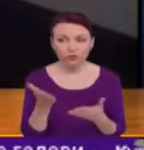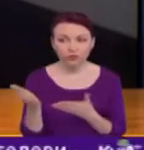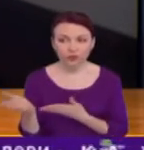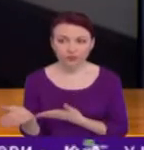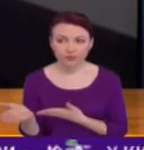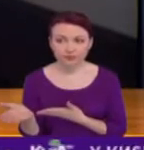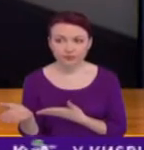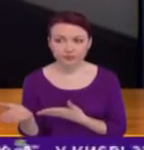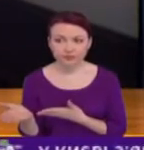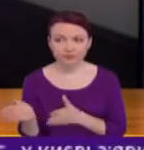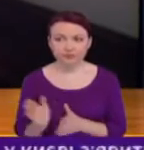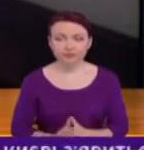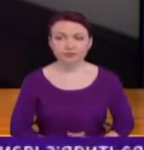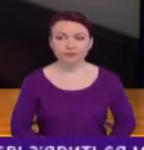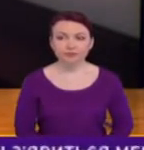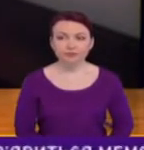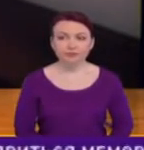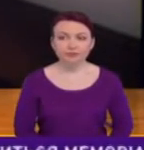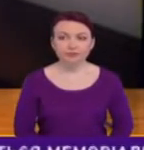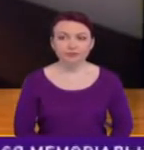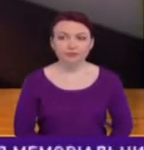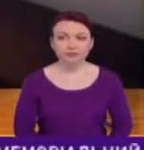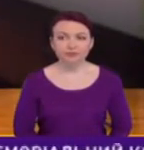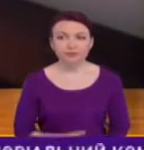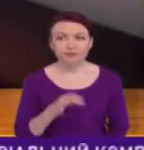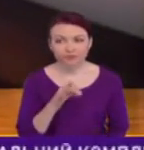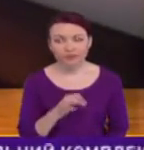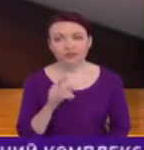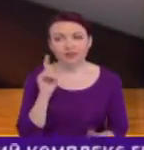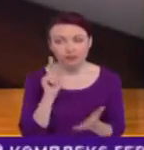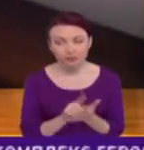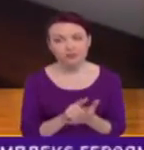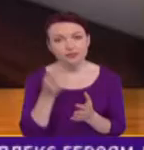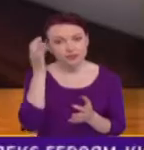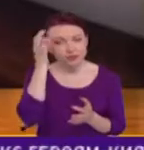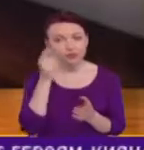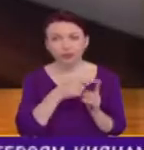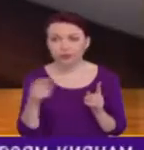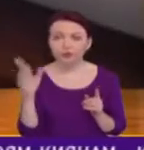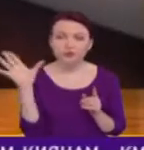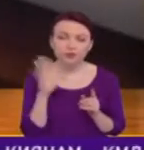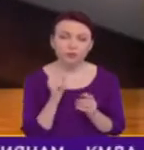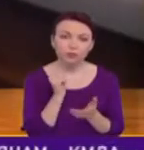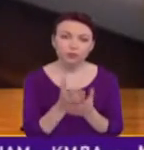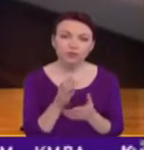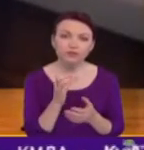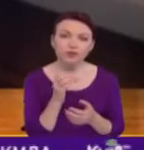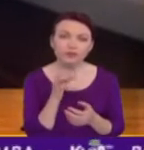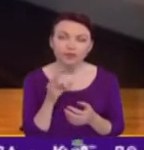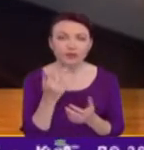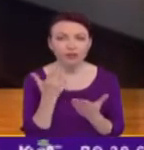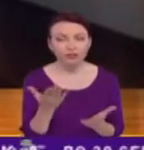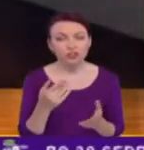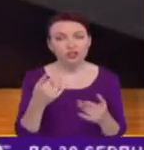223-0981 – це наш незмінний номер телефону прямого ефіру. І, звичайно, нагадаю, що впродовж всього прямого ефіру на ваших екранах